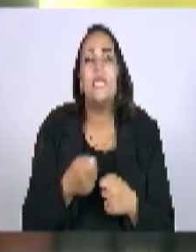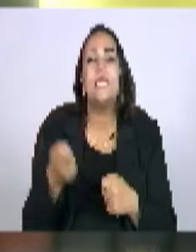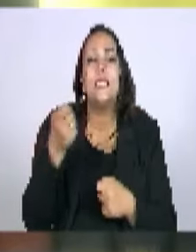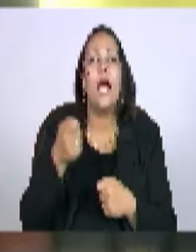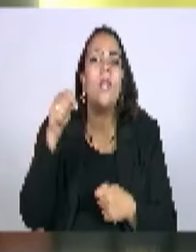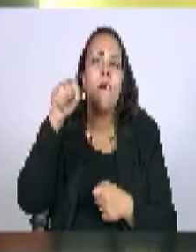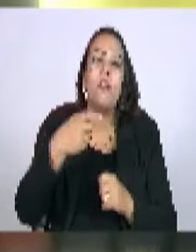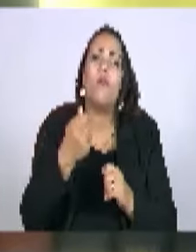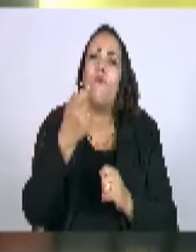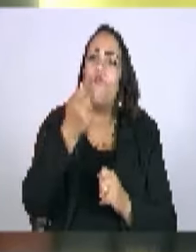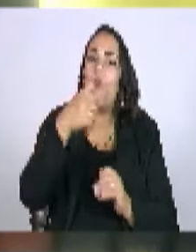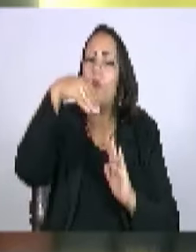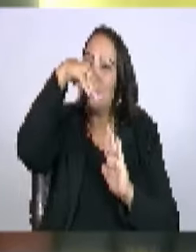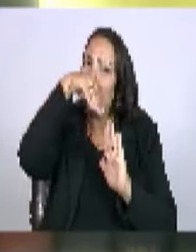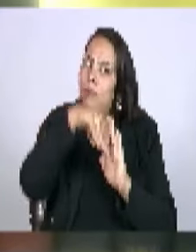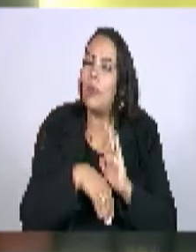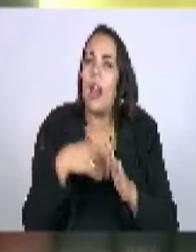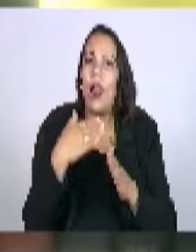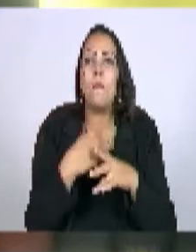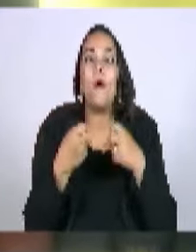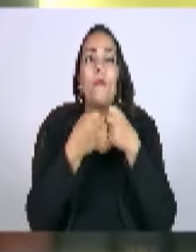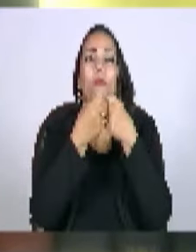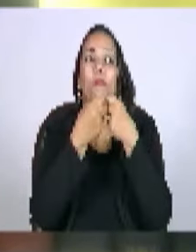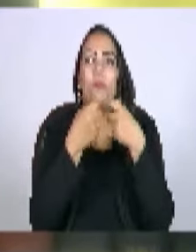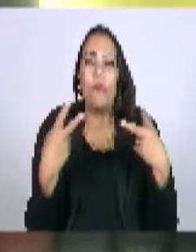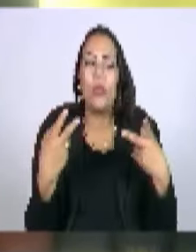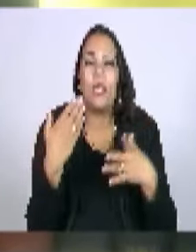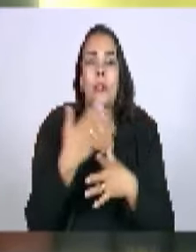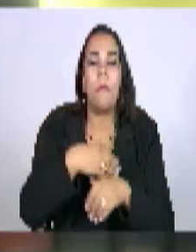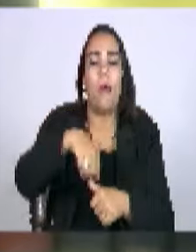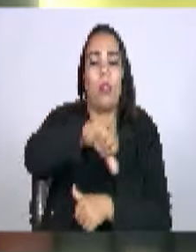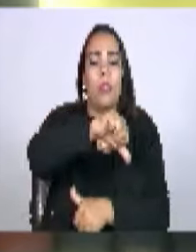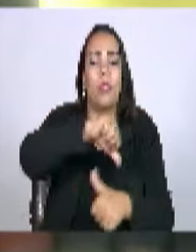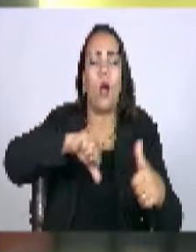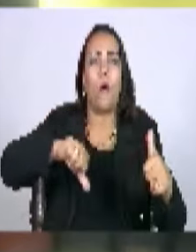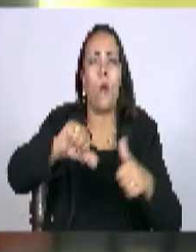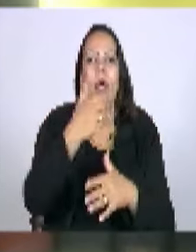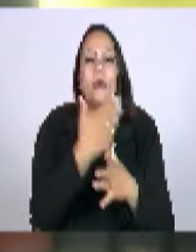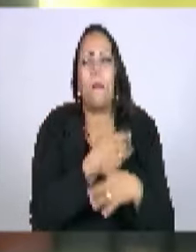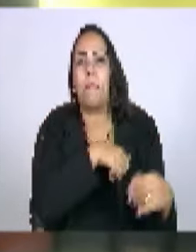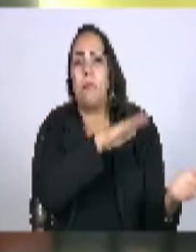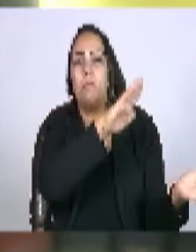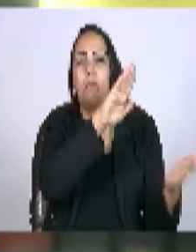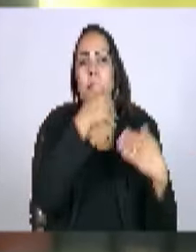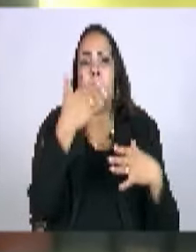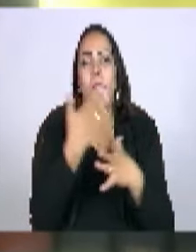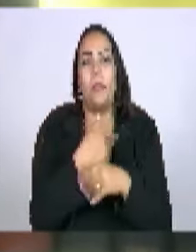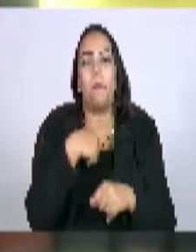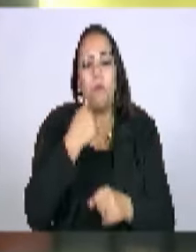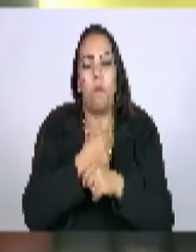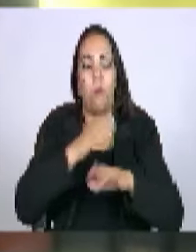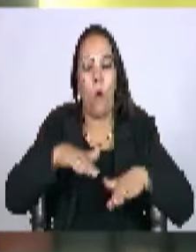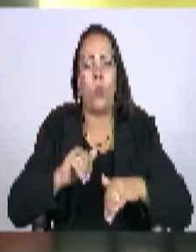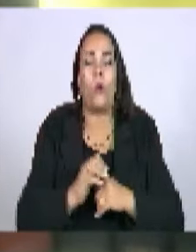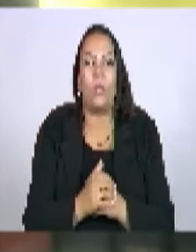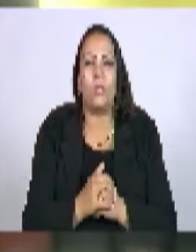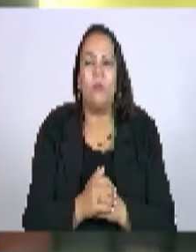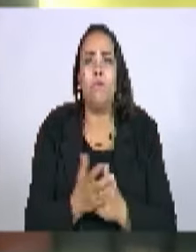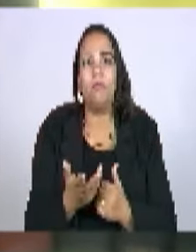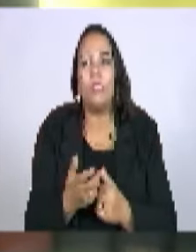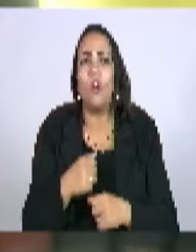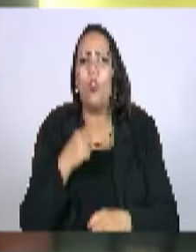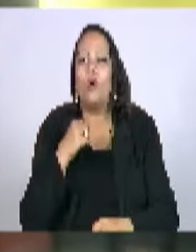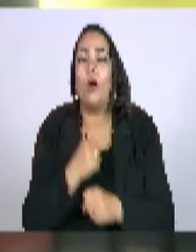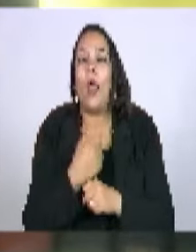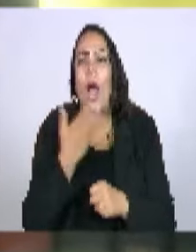الاسعار لما تنتهي دوره الاستيراد اللي موجوده دلوقتي دوره استيراد اا يعني اشتغلت